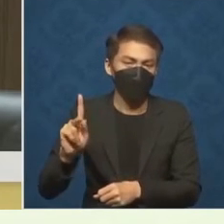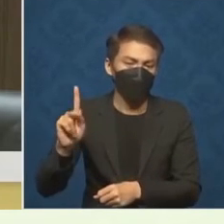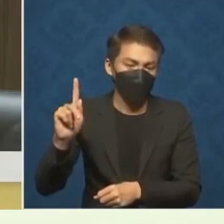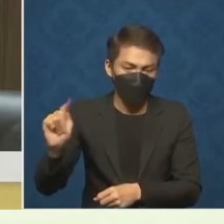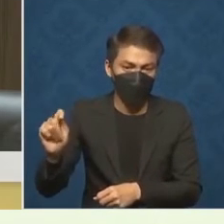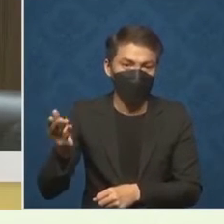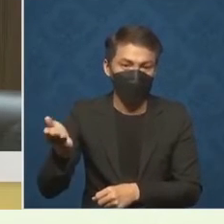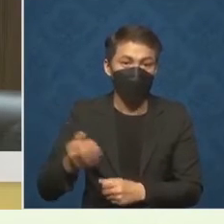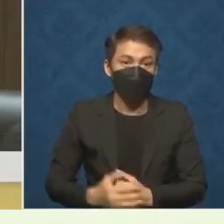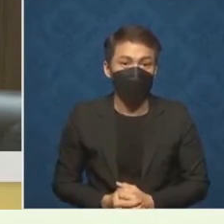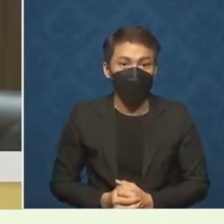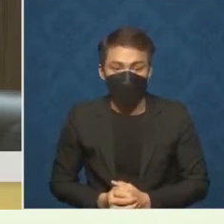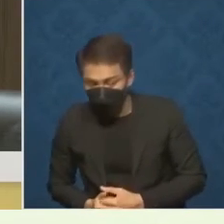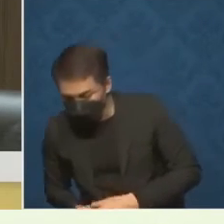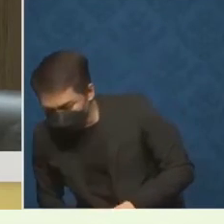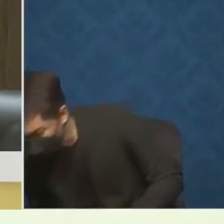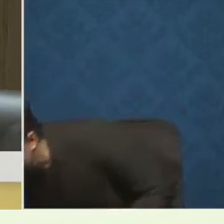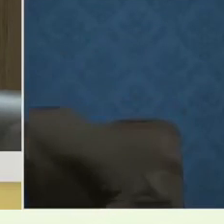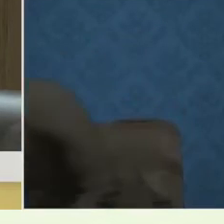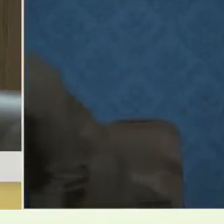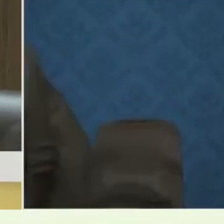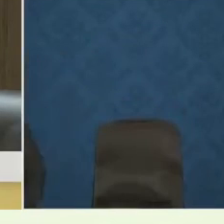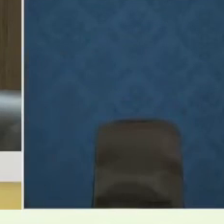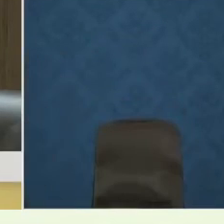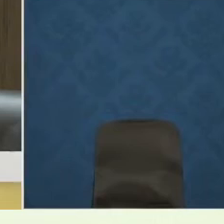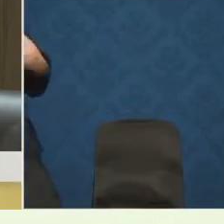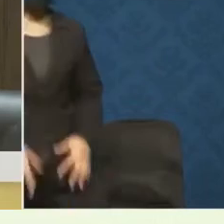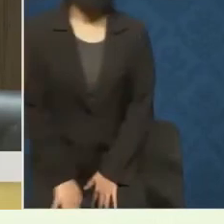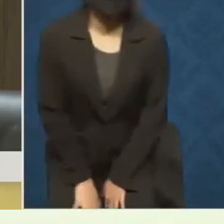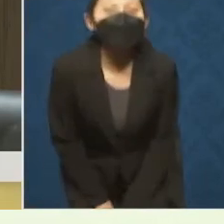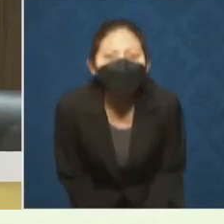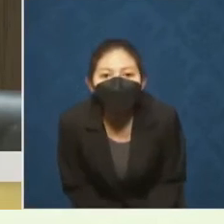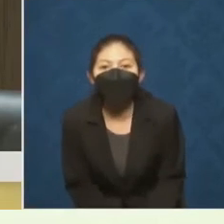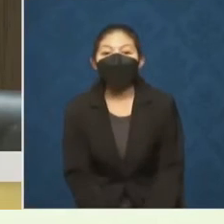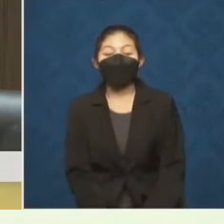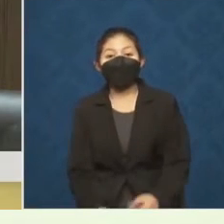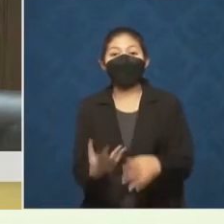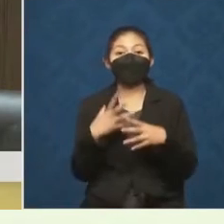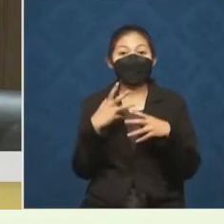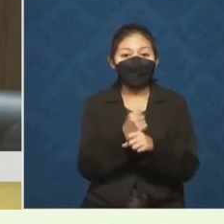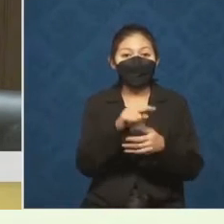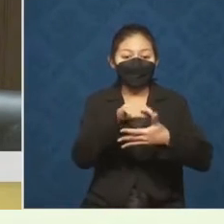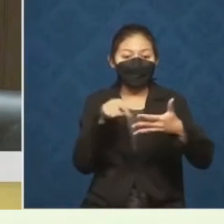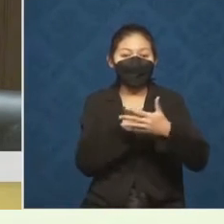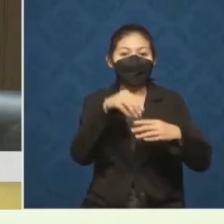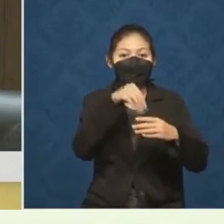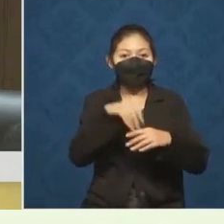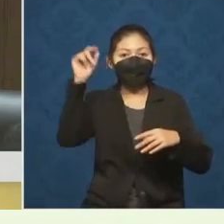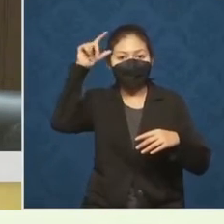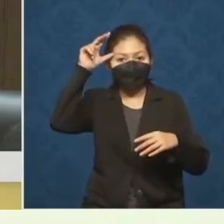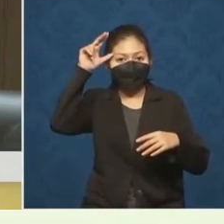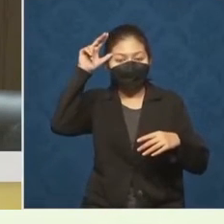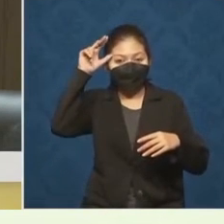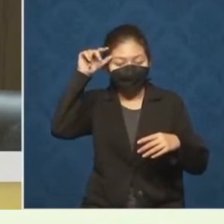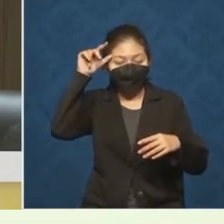สรุปนะครับเลือกตั้งที่ลำปางเนี่ยเลือกเสร็จใช้เวลา31วันประกาศผลสมุ